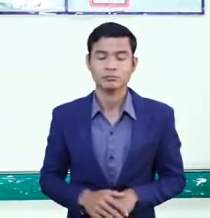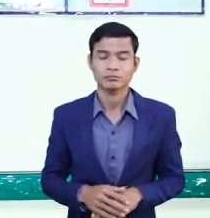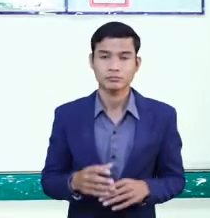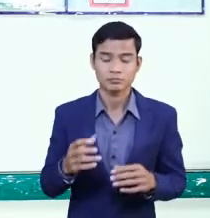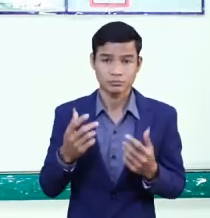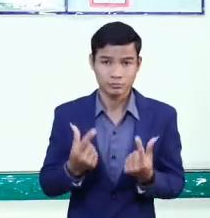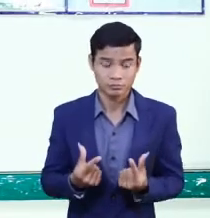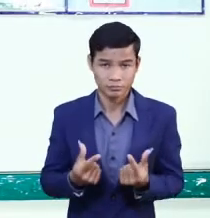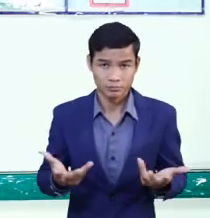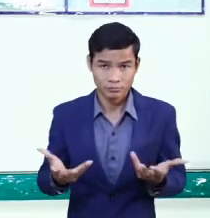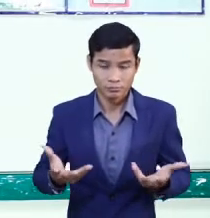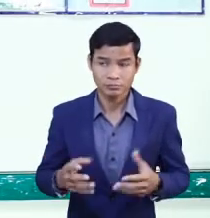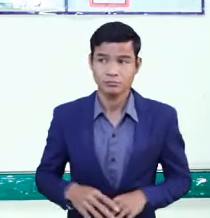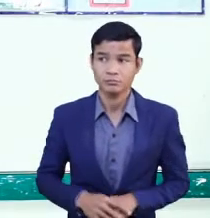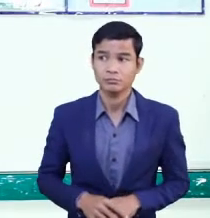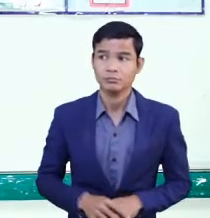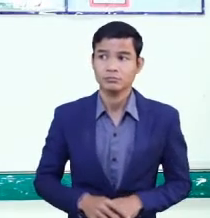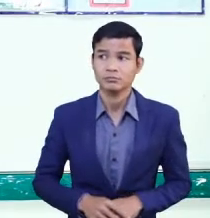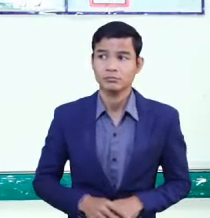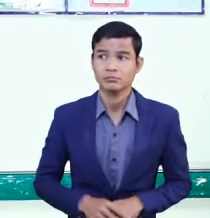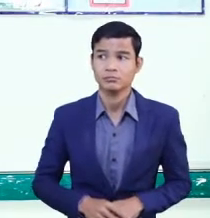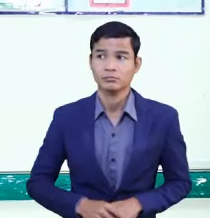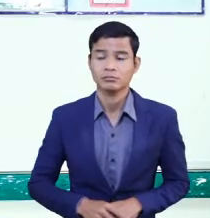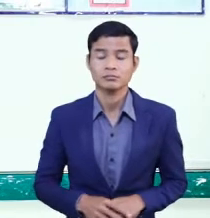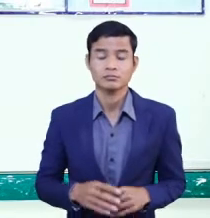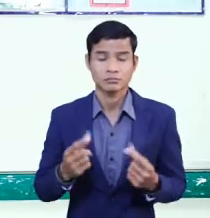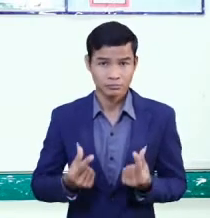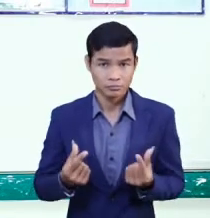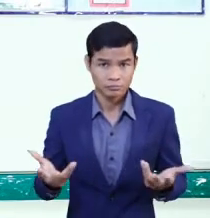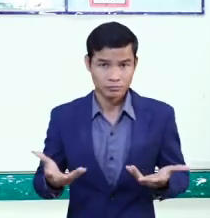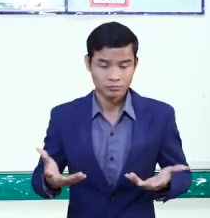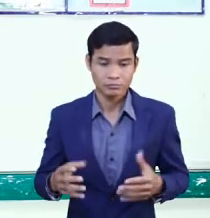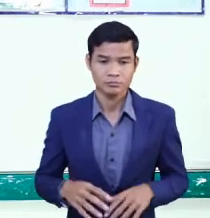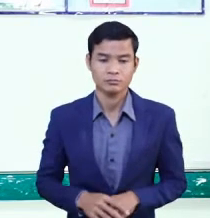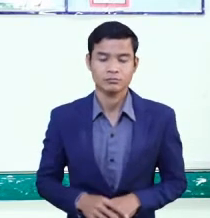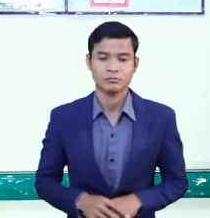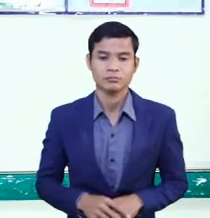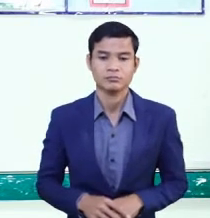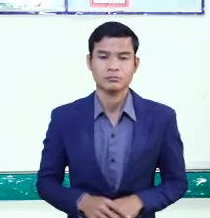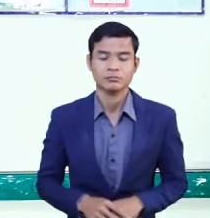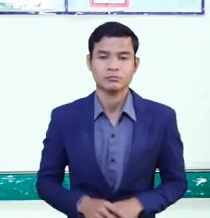នេះចាដូចនេះ